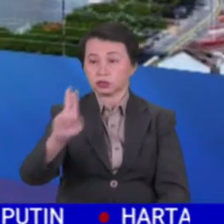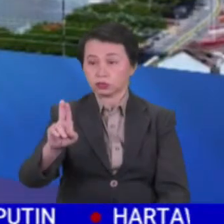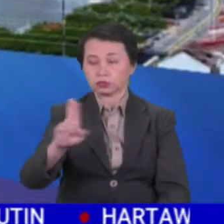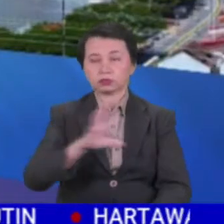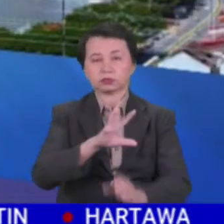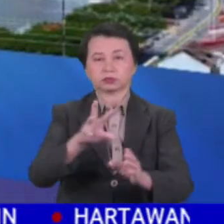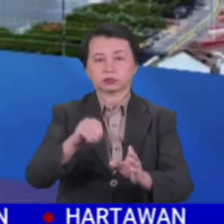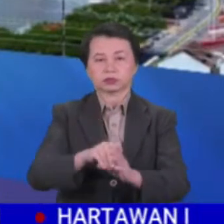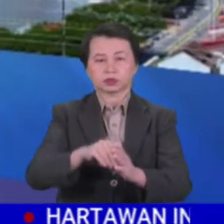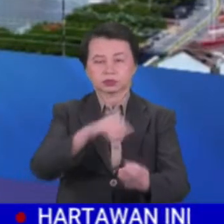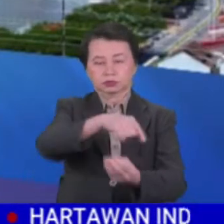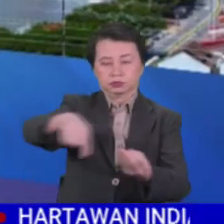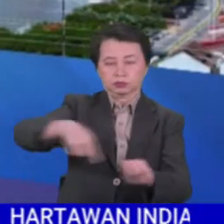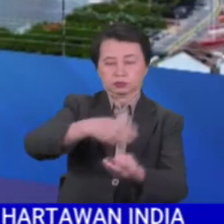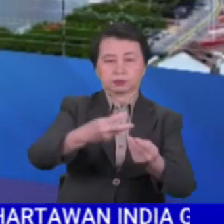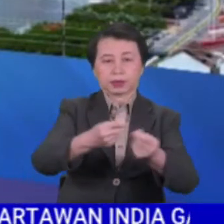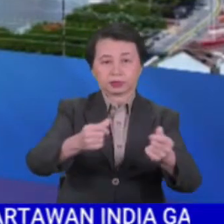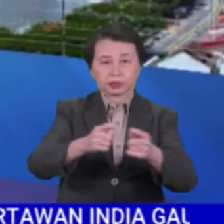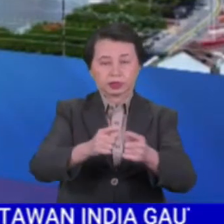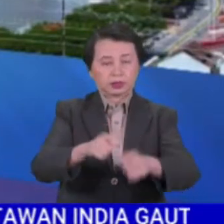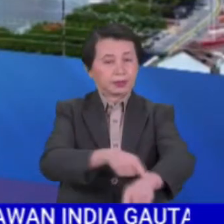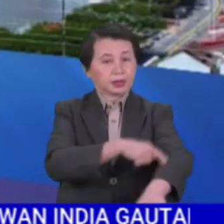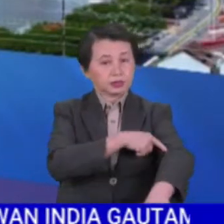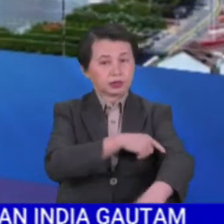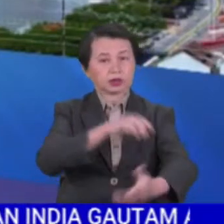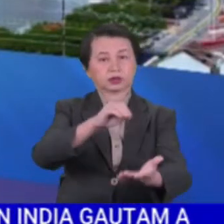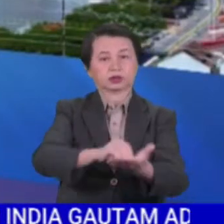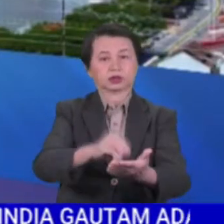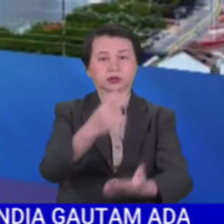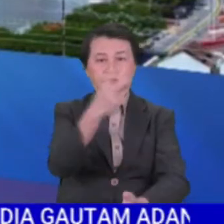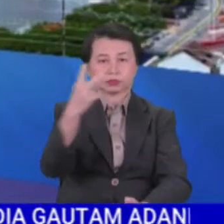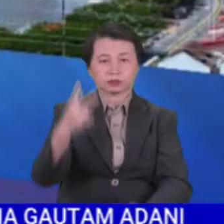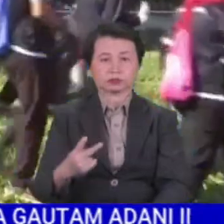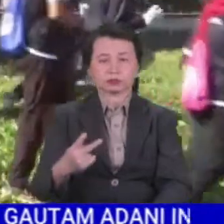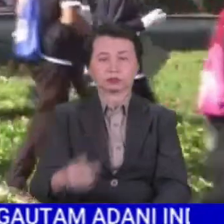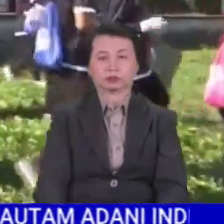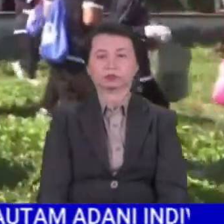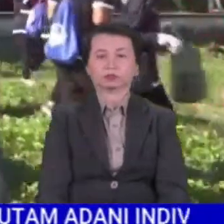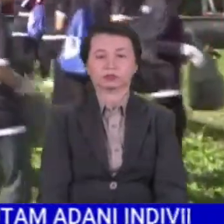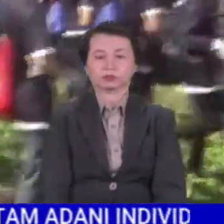Ia melibatkan sekitar Pasir Panjang di Kuching.